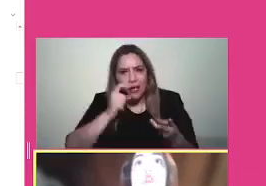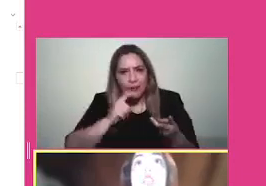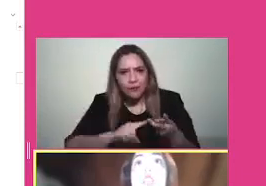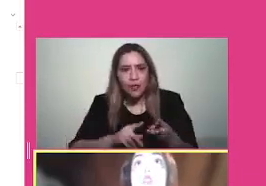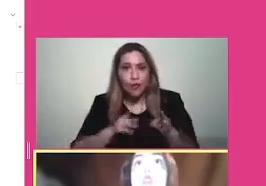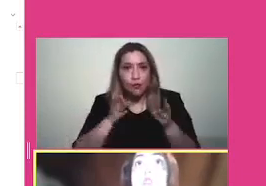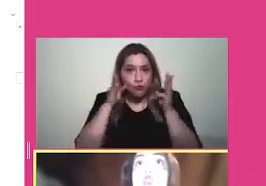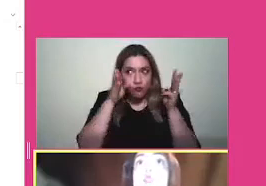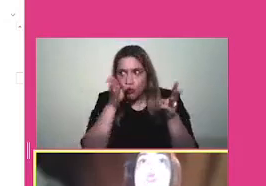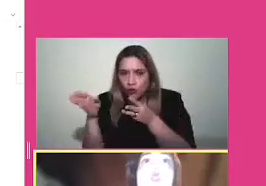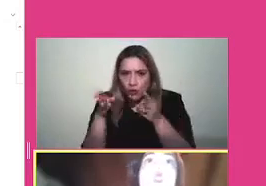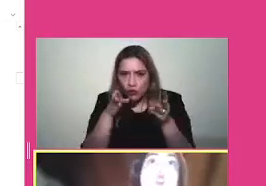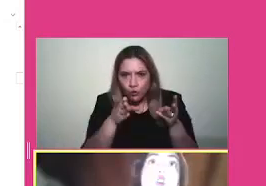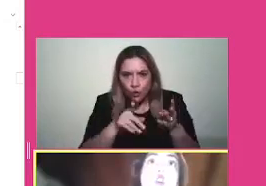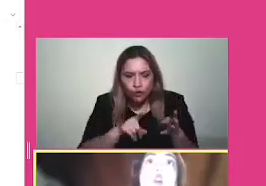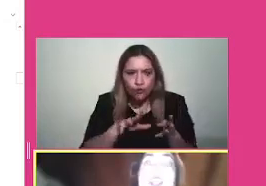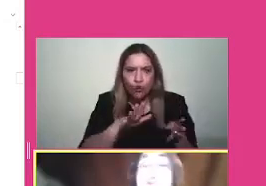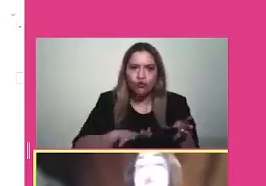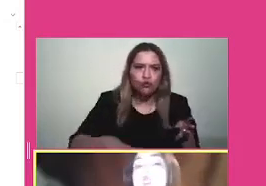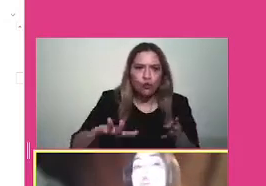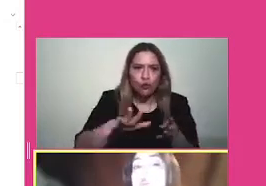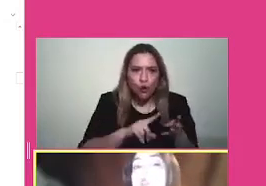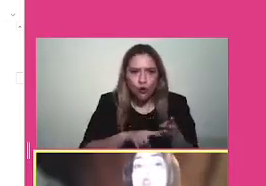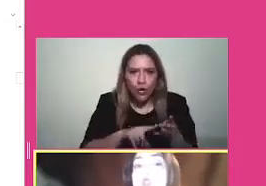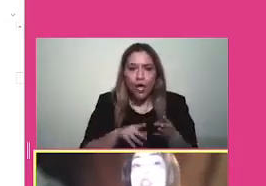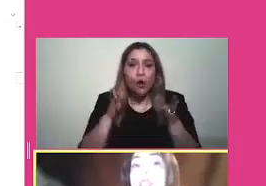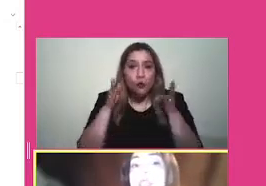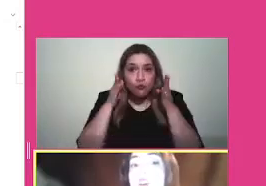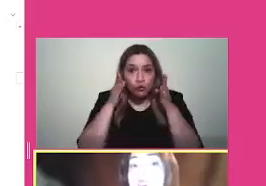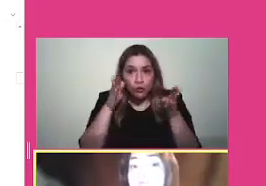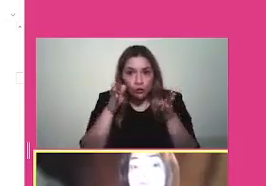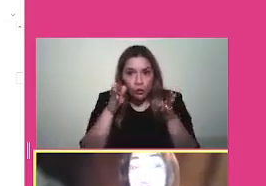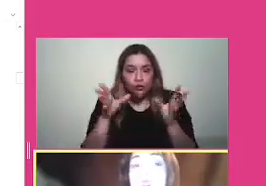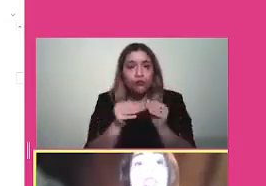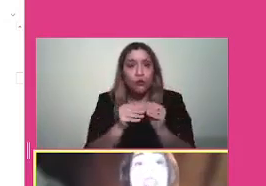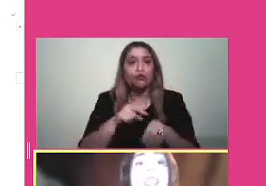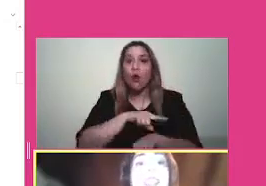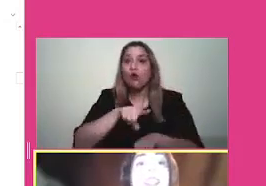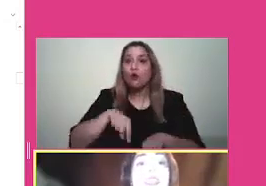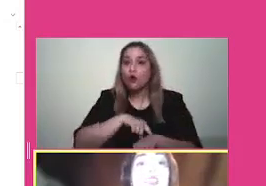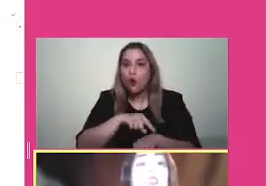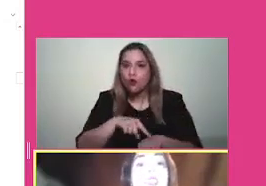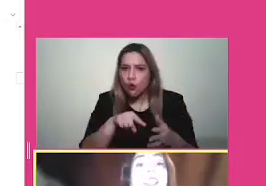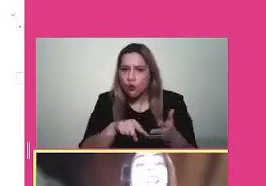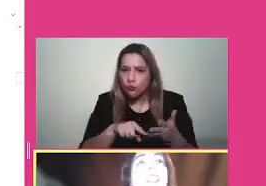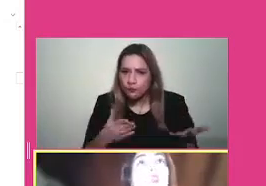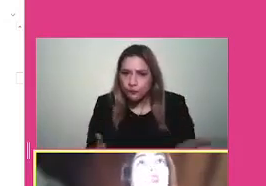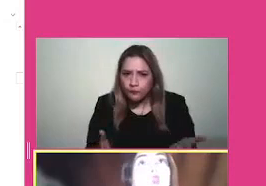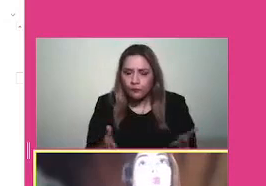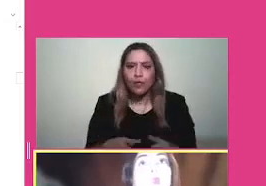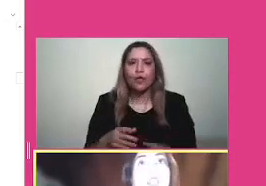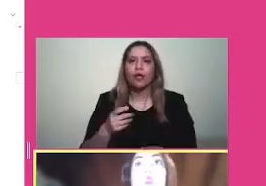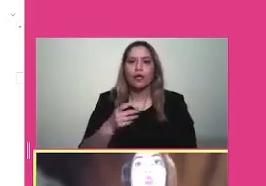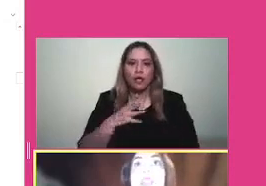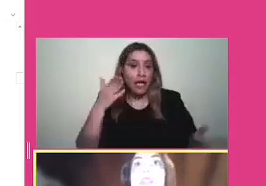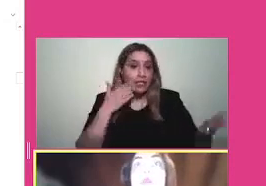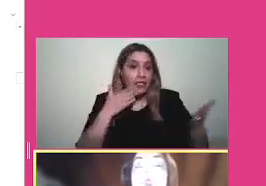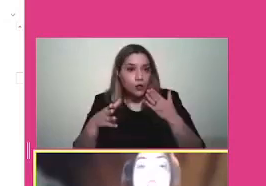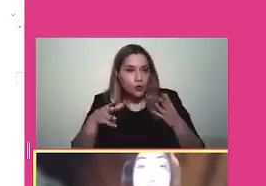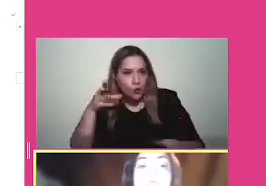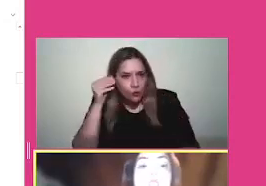ο προσανατολισμός μας στο χώρο, αλλά και προσανατολισμός στον χρόνο, η δυνατότητα να κατανοούμε, να μπορούμε